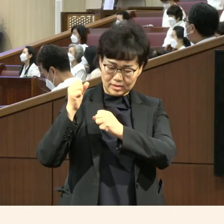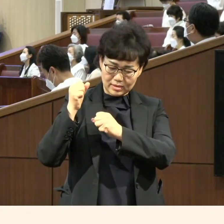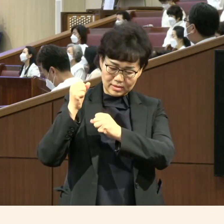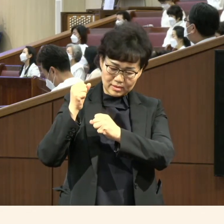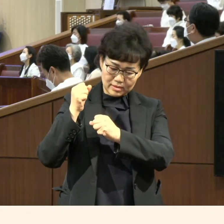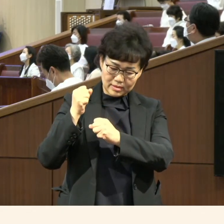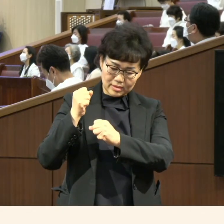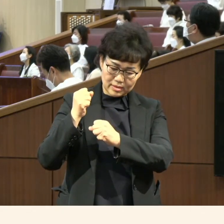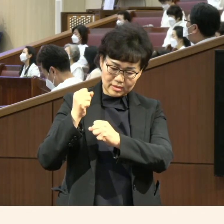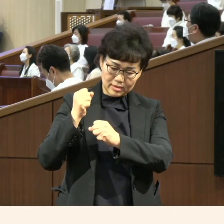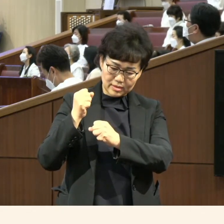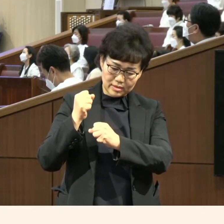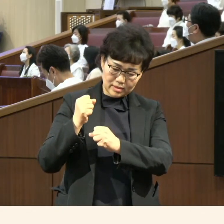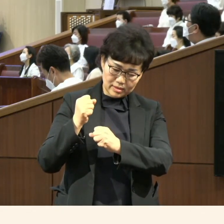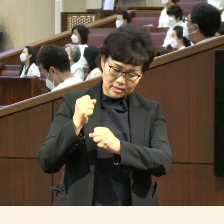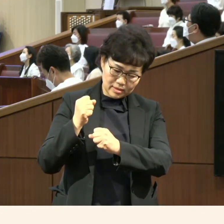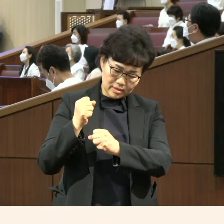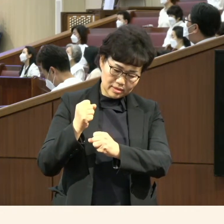십자가를 질